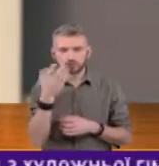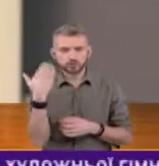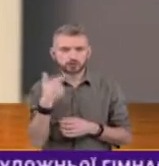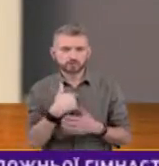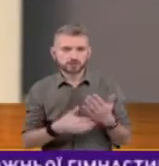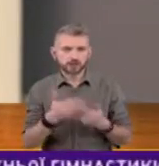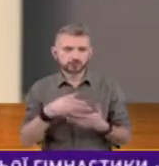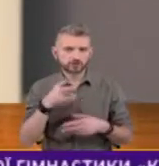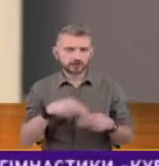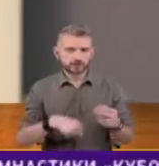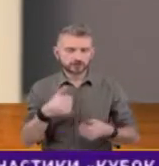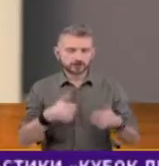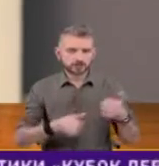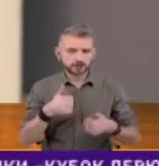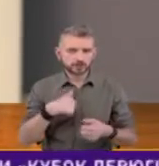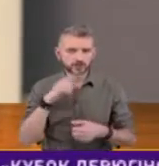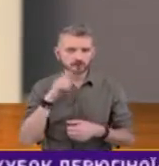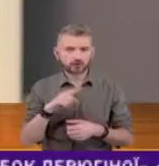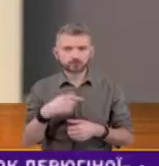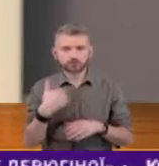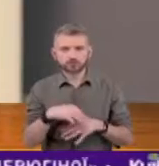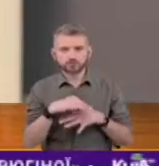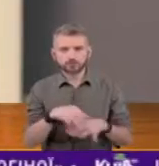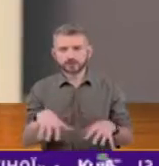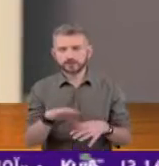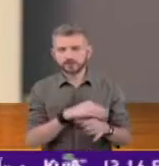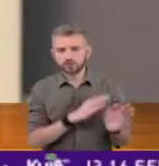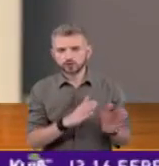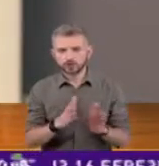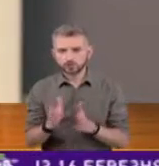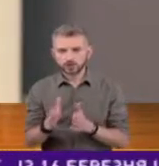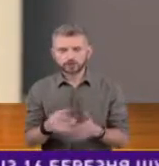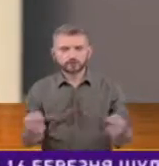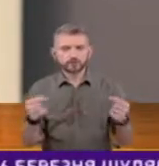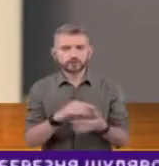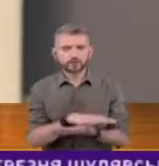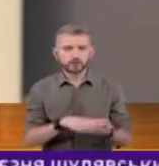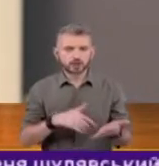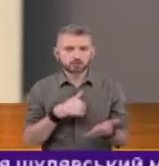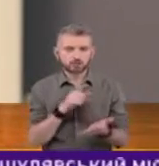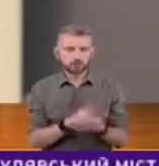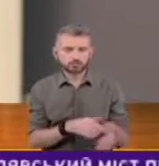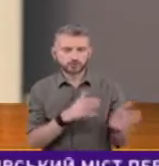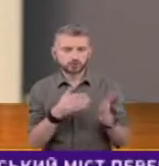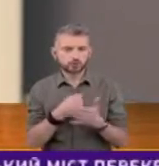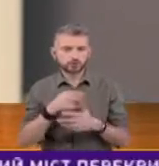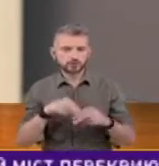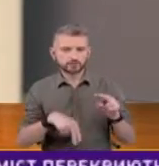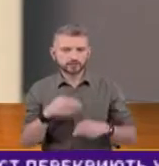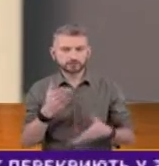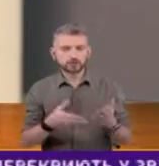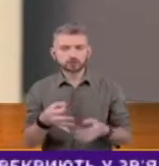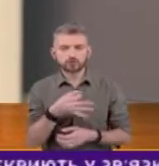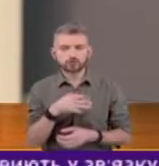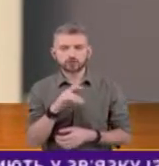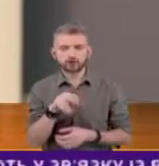нарешті завершилися тендер. Я знаю, що вже проведені всі процедури. Відповідно, далі ми маємо переходити до будівництва. Якщо по озеру Радунка у